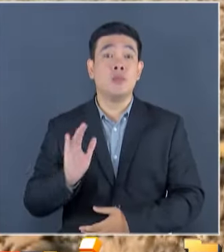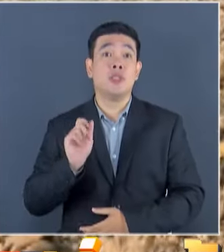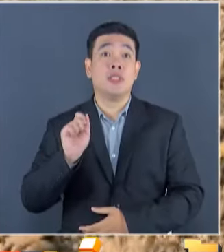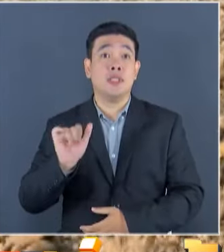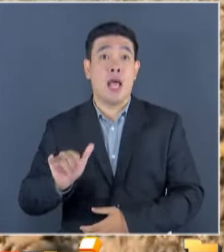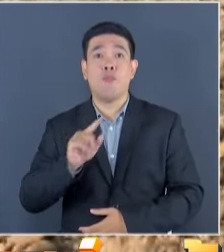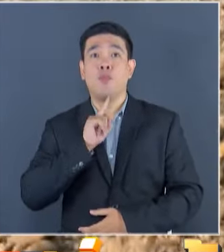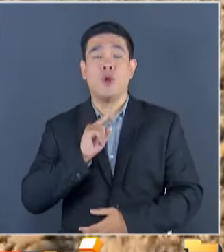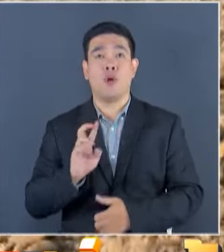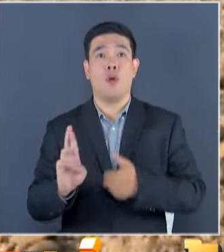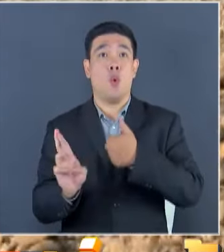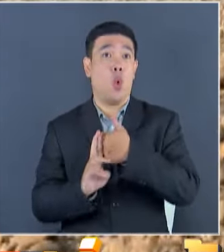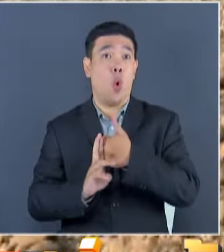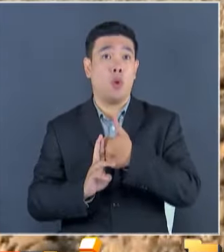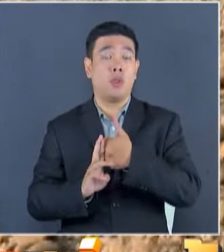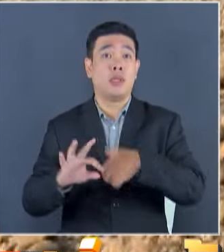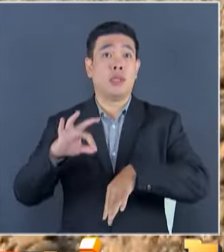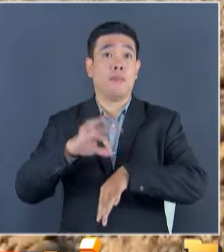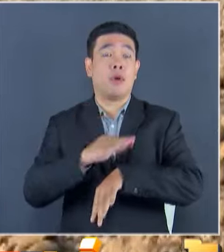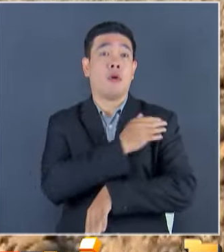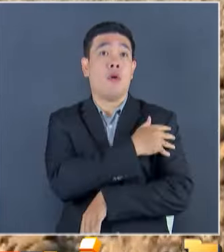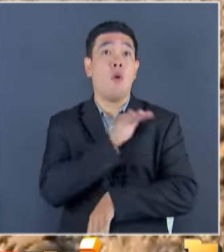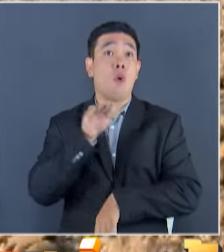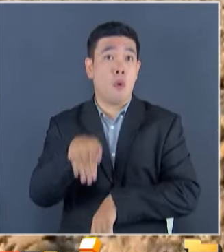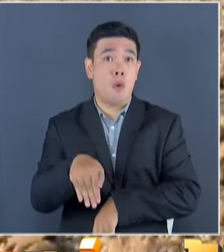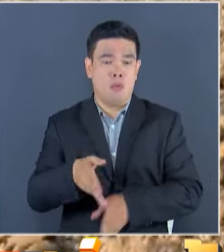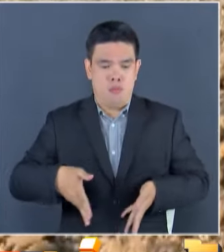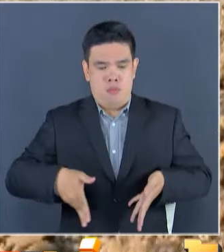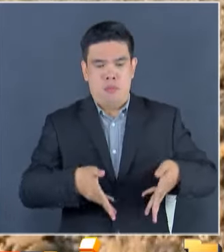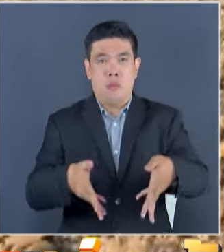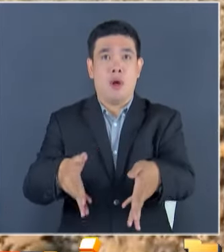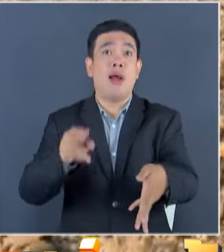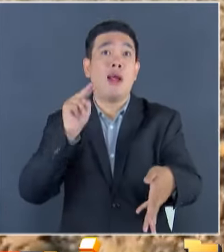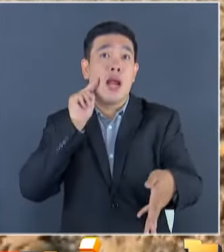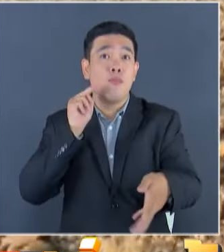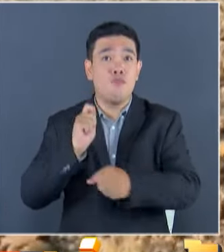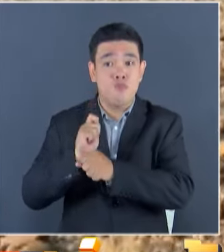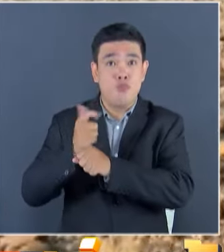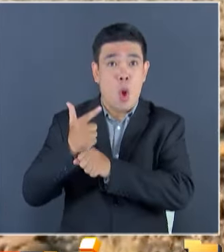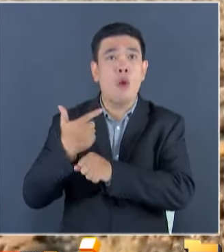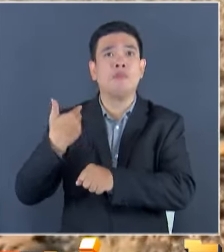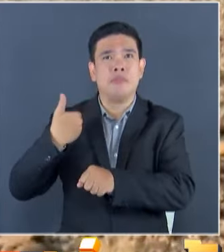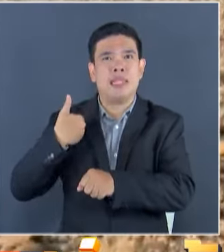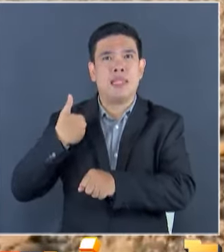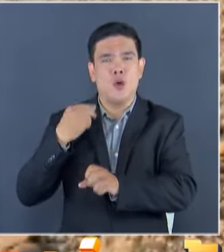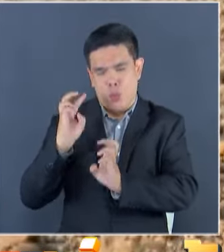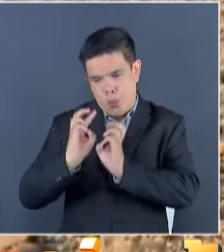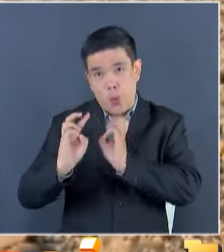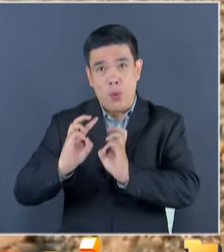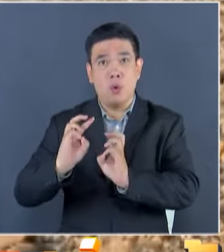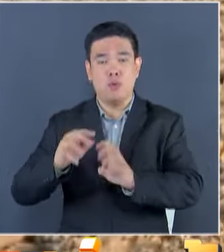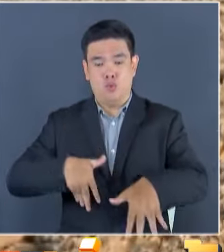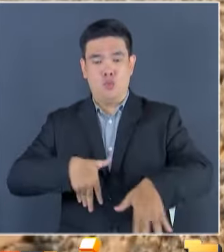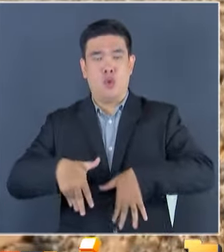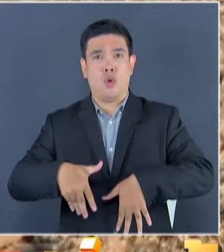นะครับเป็นอดีตรองนายกองค์การบริหารส่วนตำบลแม่ศิลบอกว่าแม่น้ำยมบริเวณนี้เนี่ยมีทองคำอยู่ในสายน้ำจริงชาวบ้านเนี่ยมักจะมา